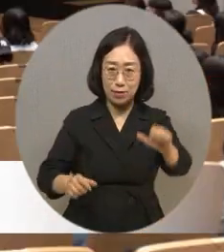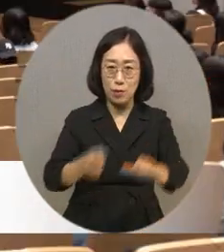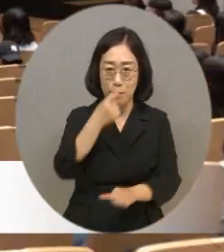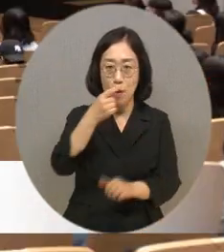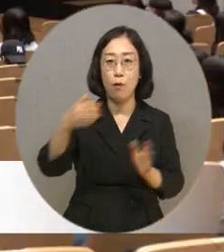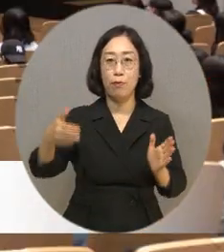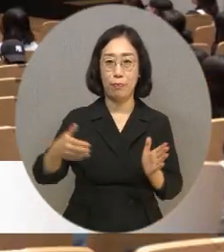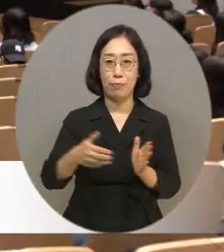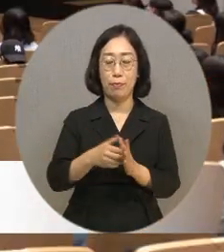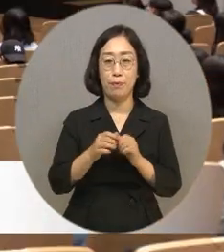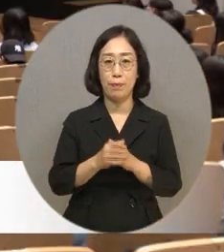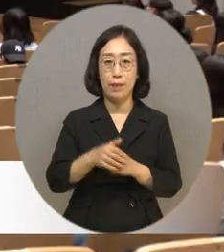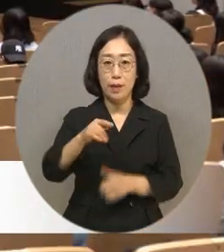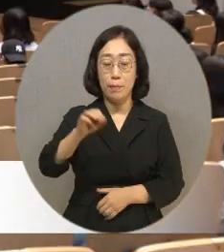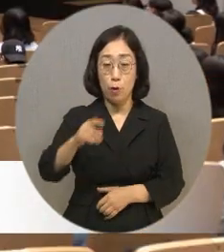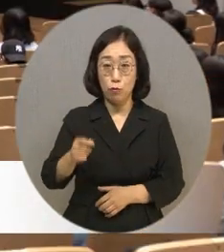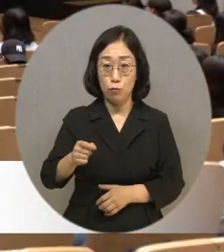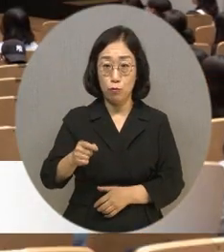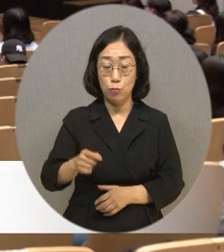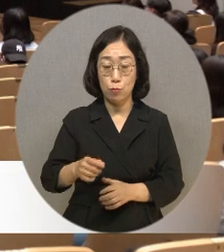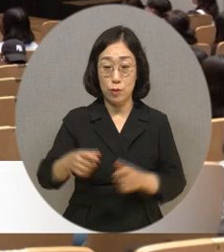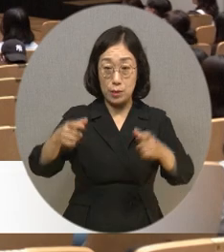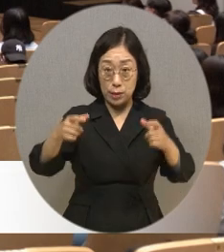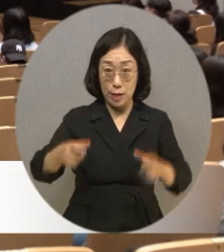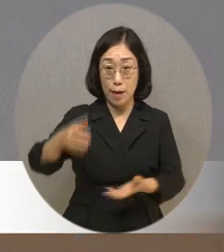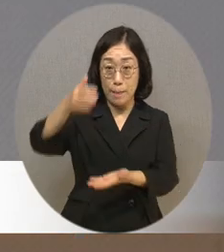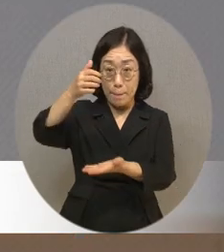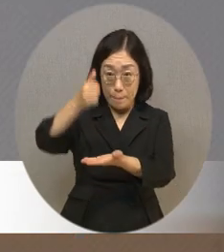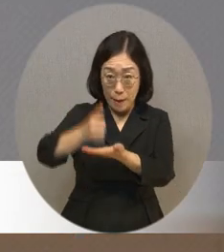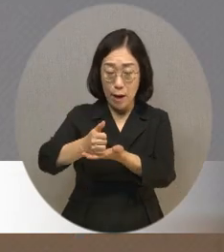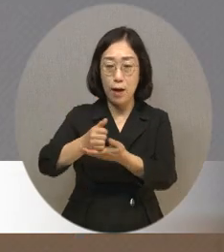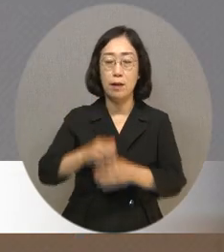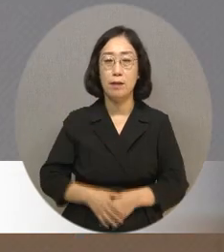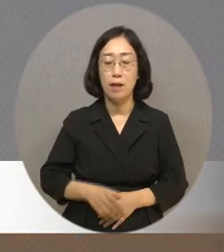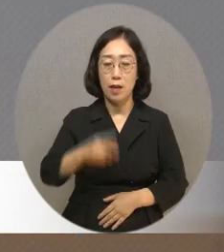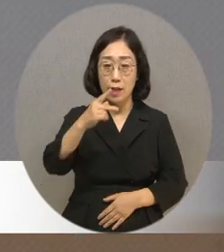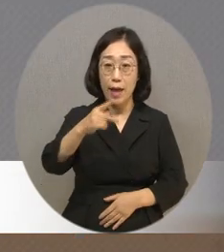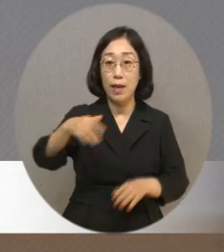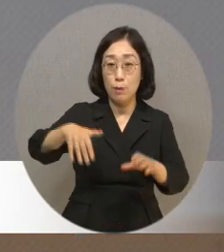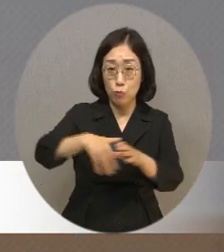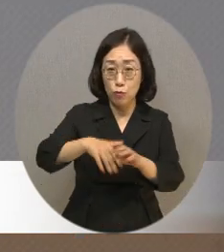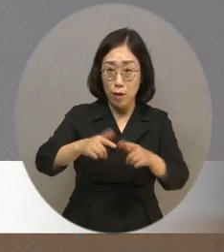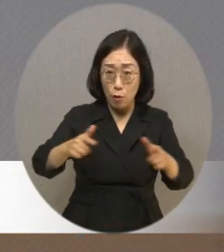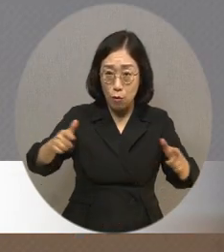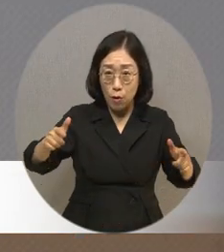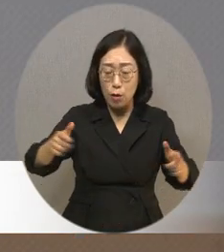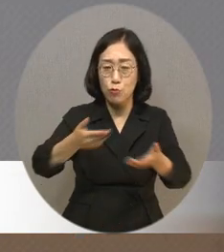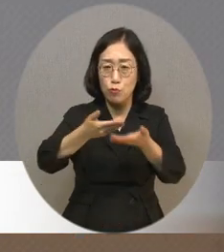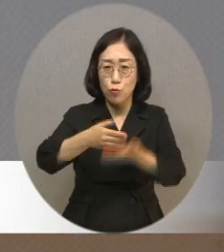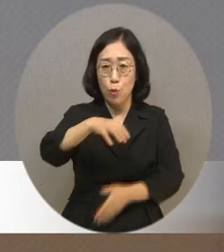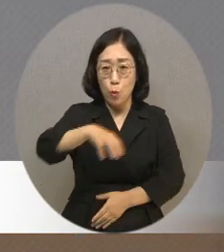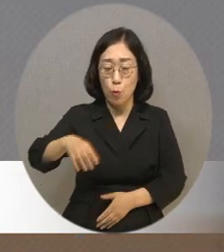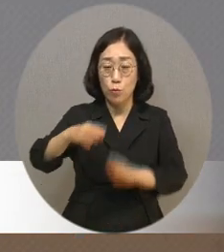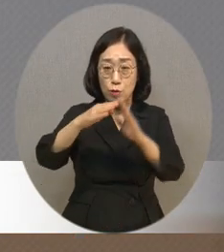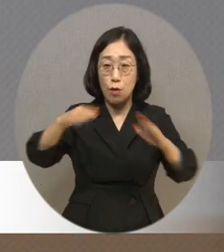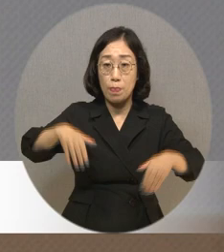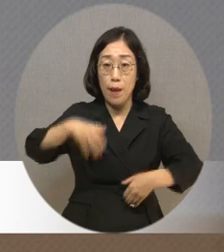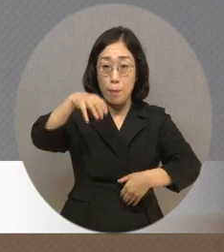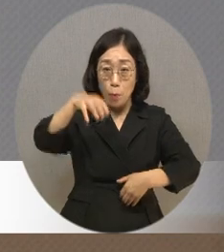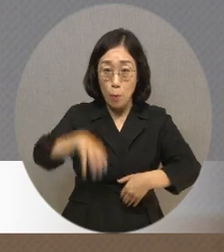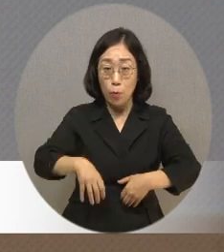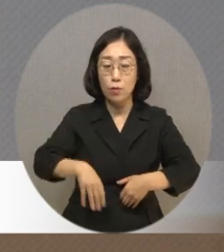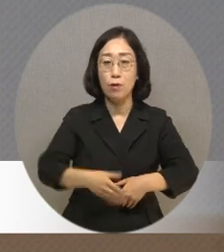배웠습니다 김영록 전남 도지사는 입소식에서 케 컨텐츠의 주무대로 떠오르는 전남의 주인공이